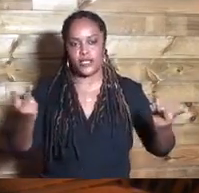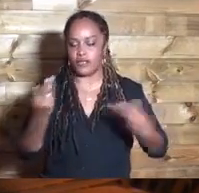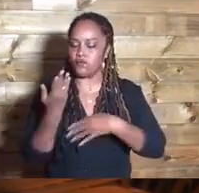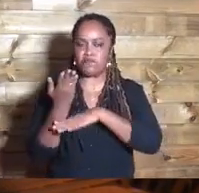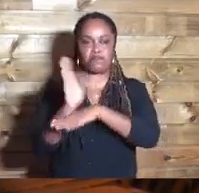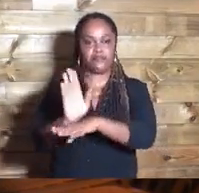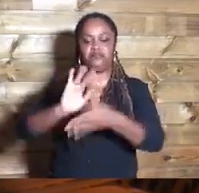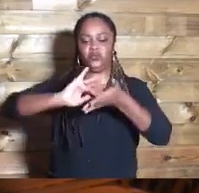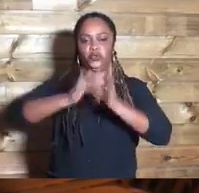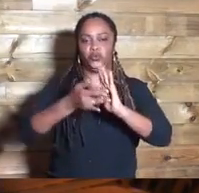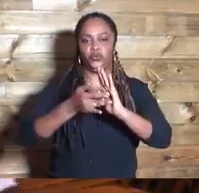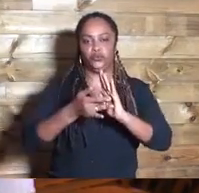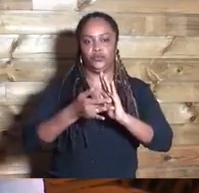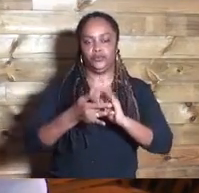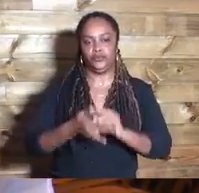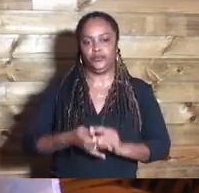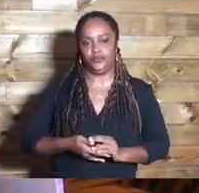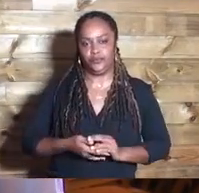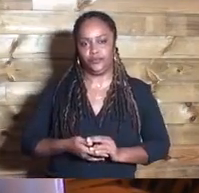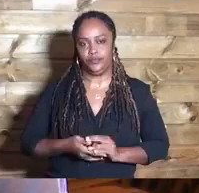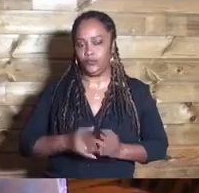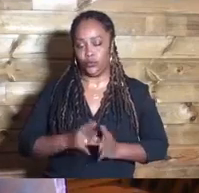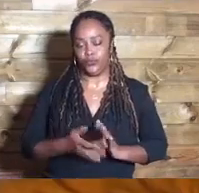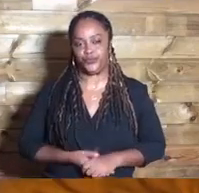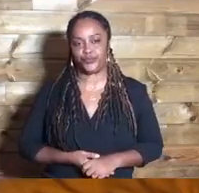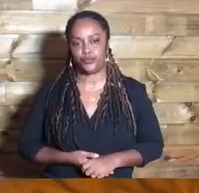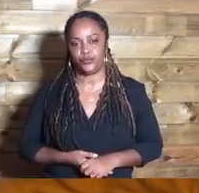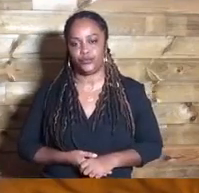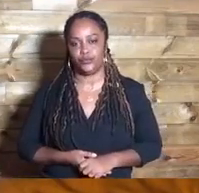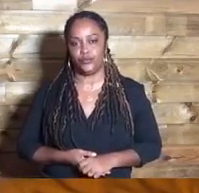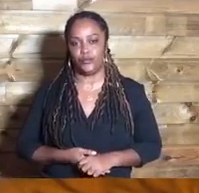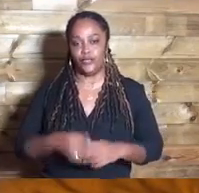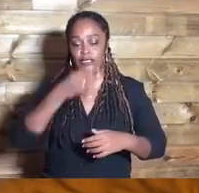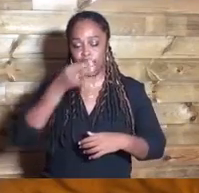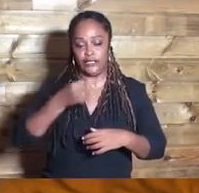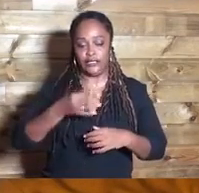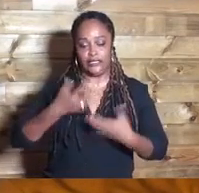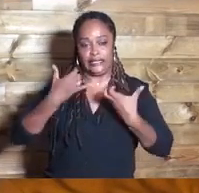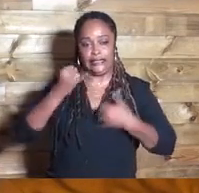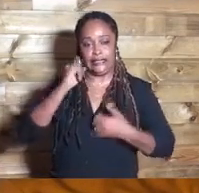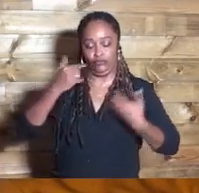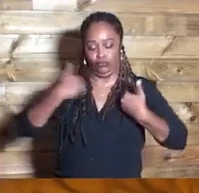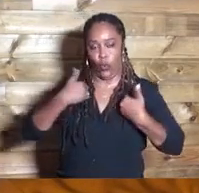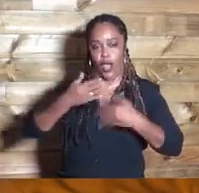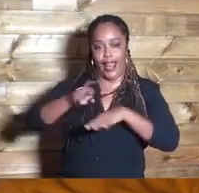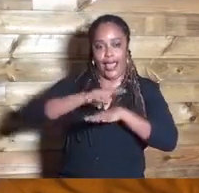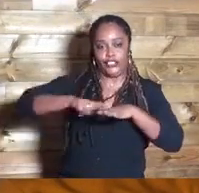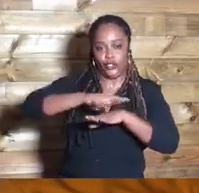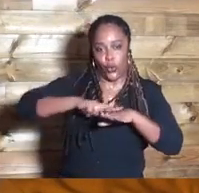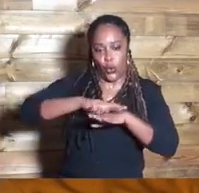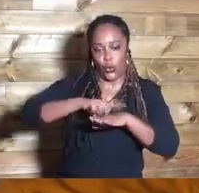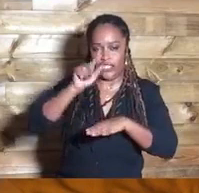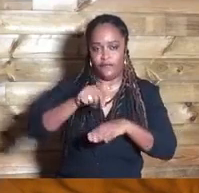qui a fait la région, à pas ses affaires ni mission tel ni main tel. Oui, il nous faut répondre aux problèmes du quotidien.